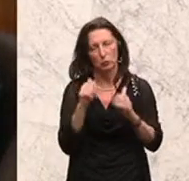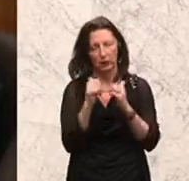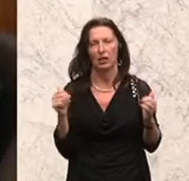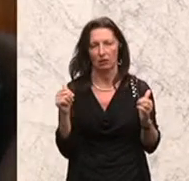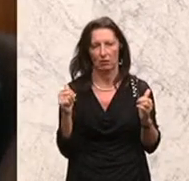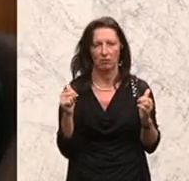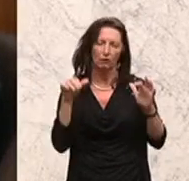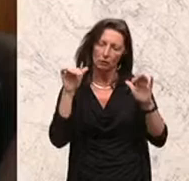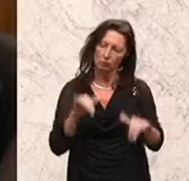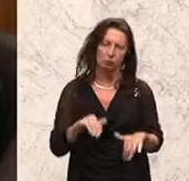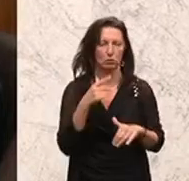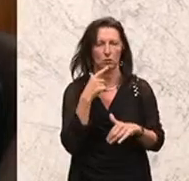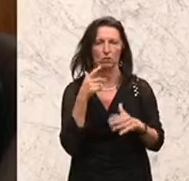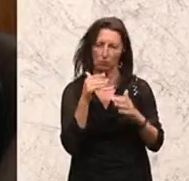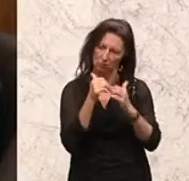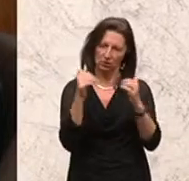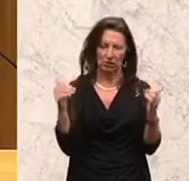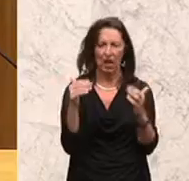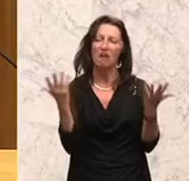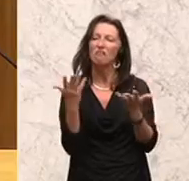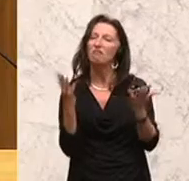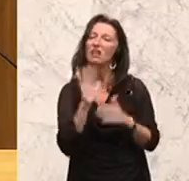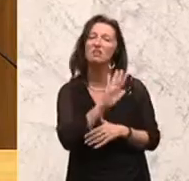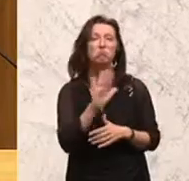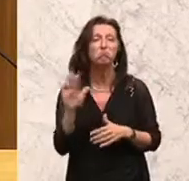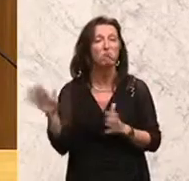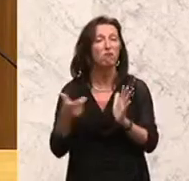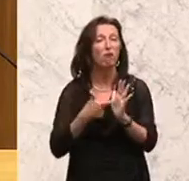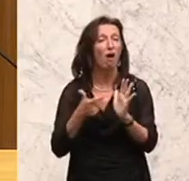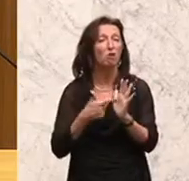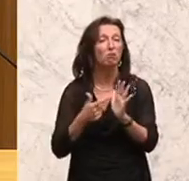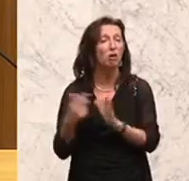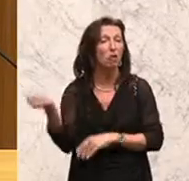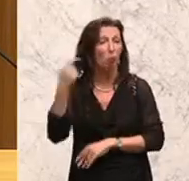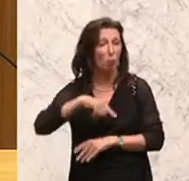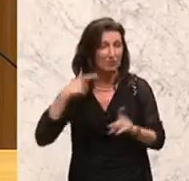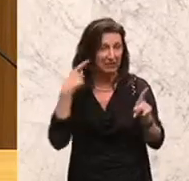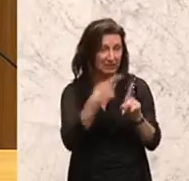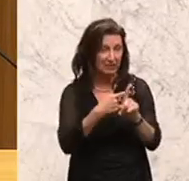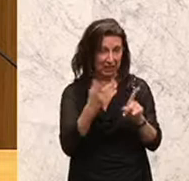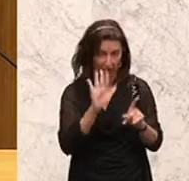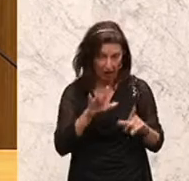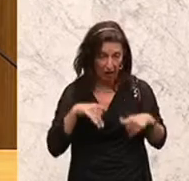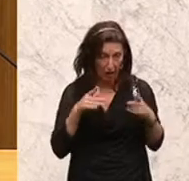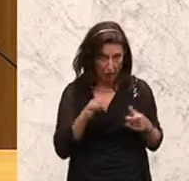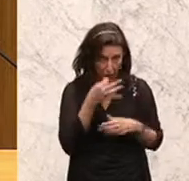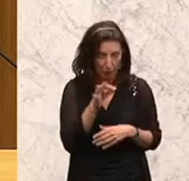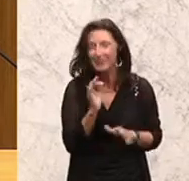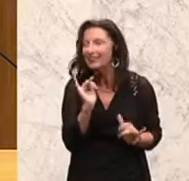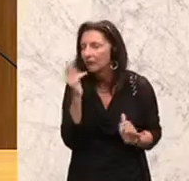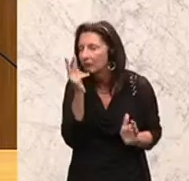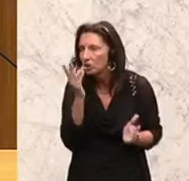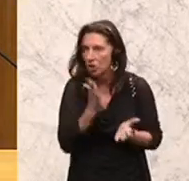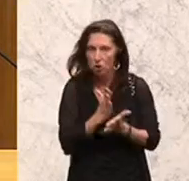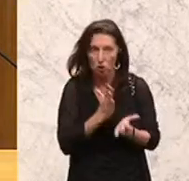wer unter welchen Voraussetzungen kommen Menschen hierher? Kommen sie hierher, um ihr Leben zu verbessern? Das ist völlig menschlich, völlig verständlich. Und